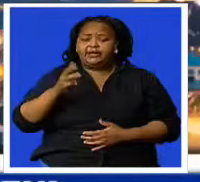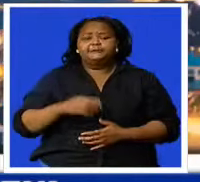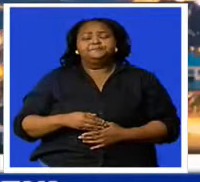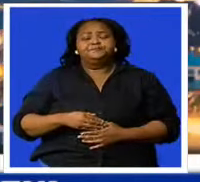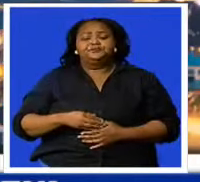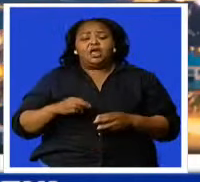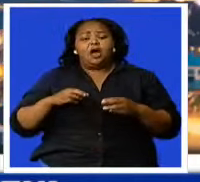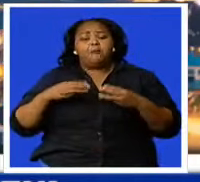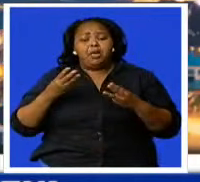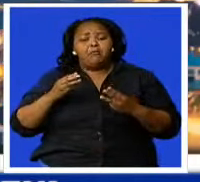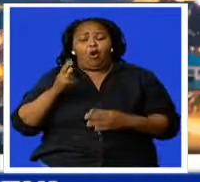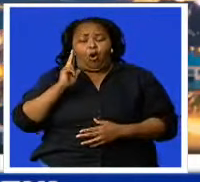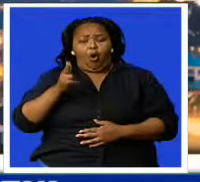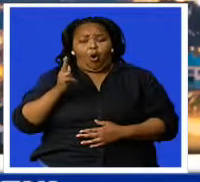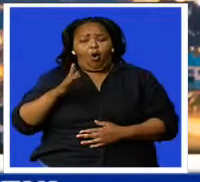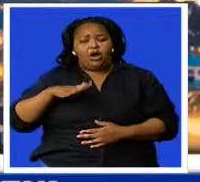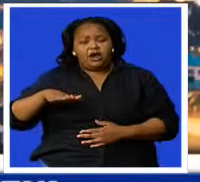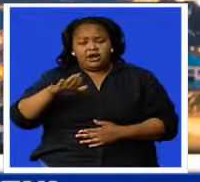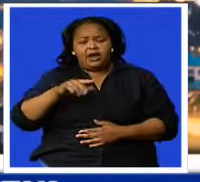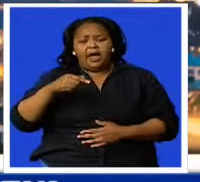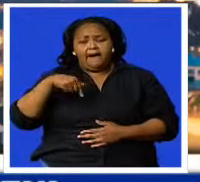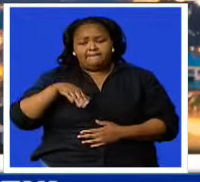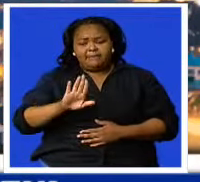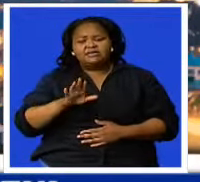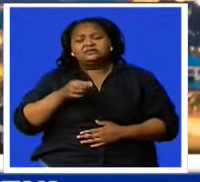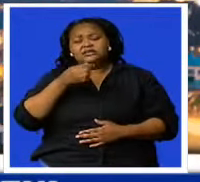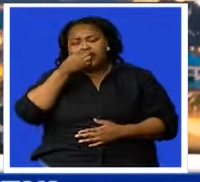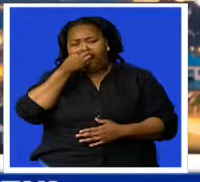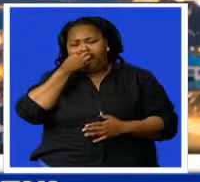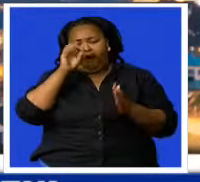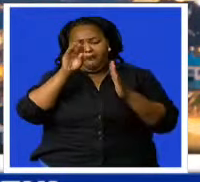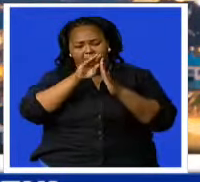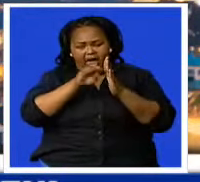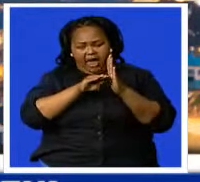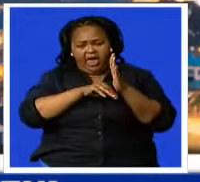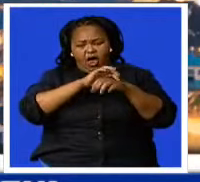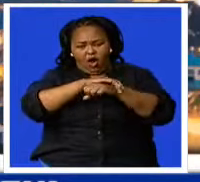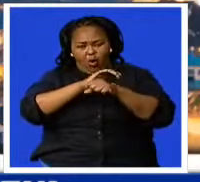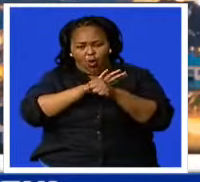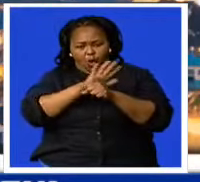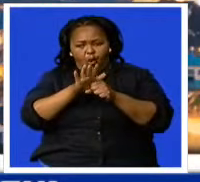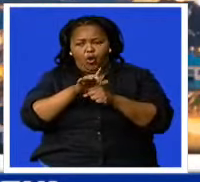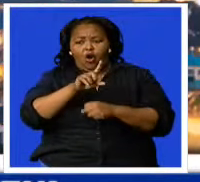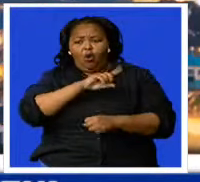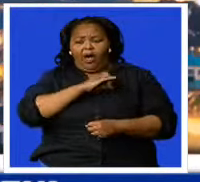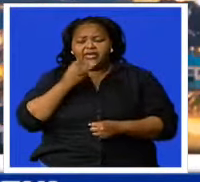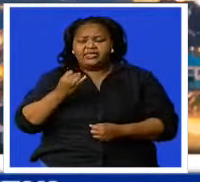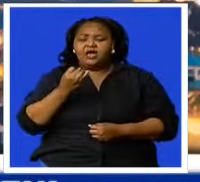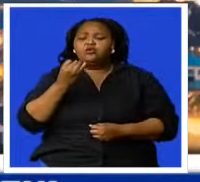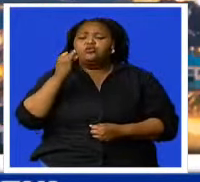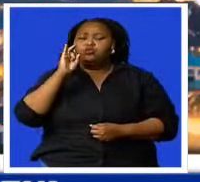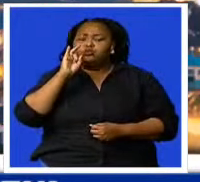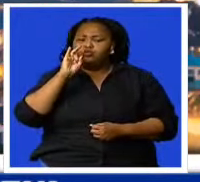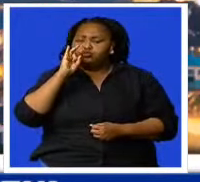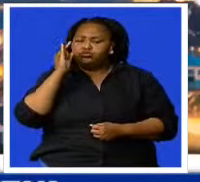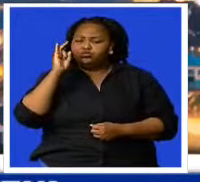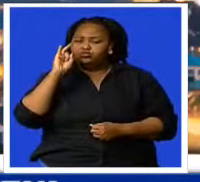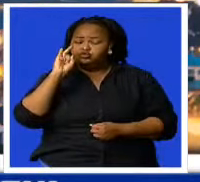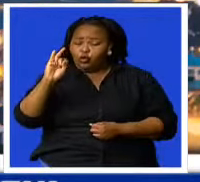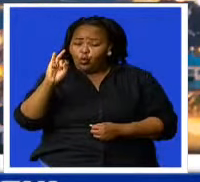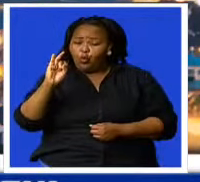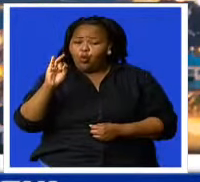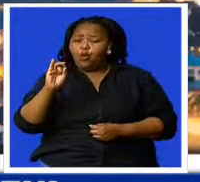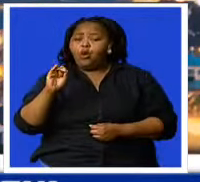lebekiwe njengoba ke tinombolo tikhomba ukuthi solo sisesibili ngebantu labanalo mkhuhlane. Loke umphathi